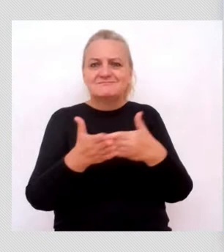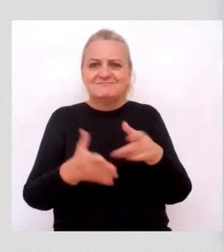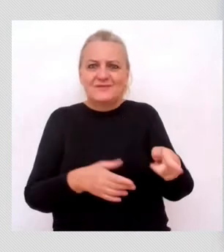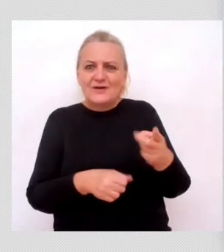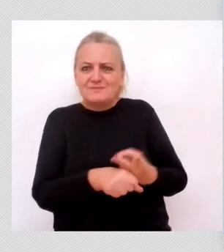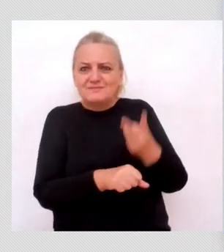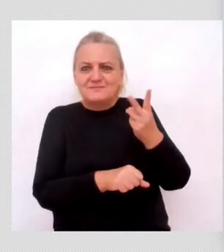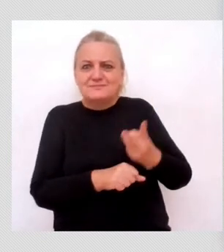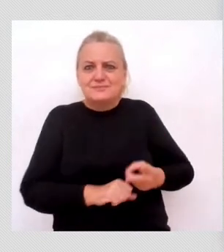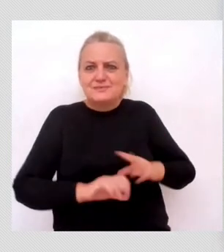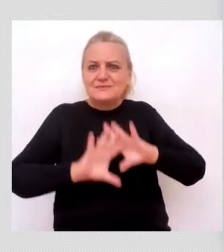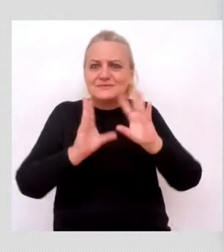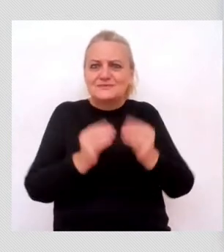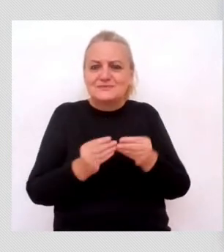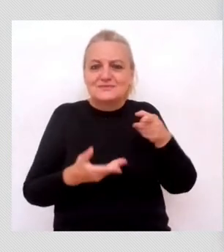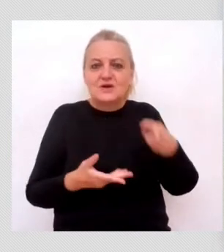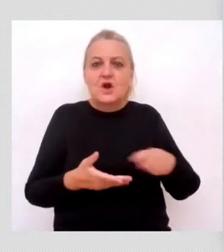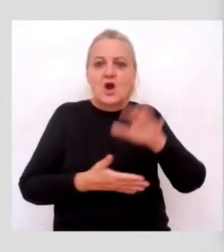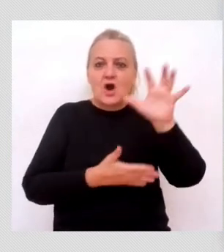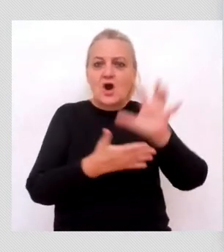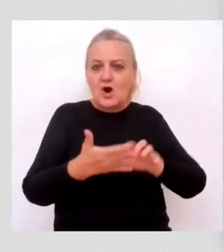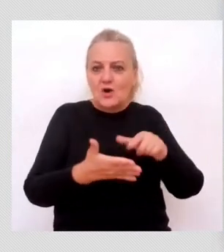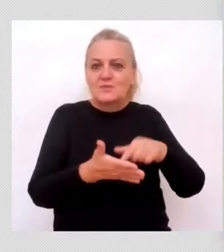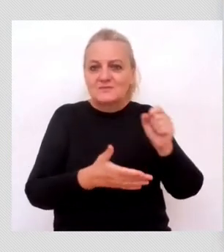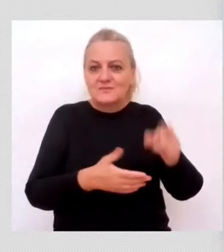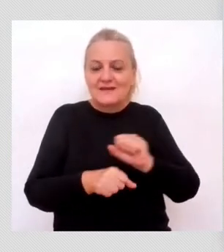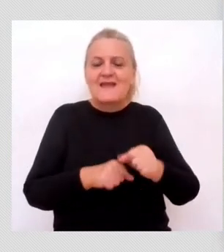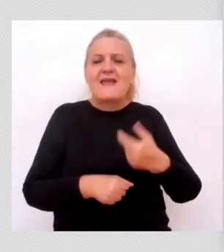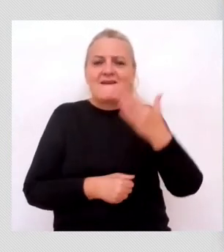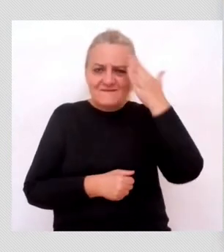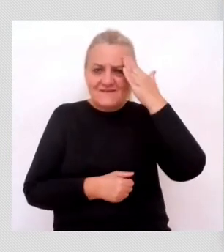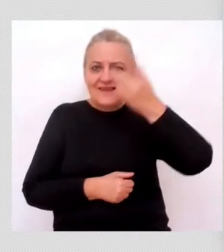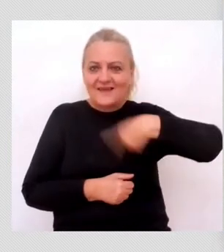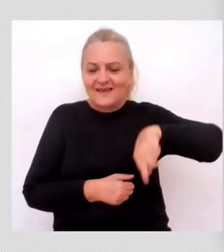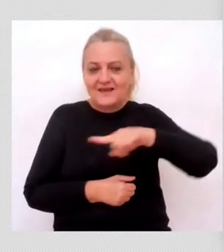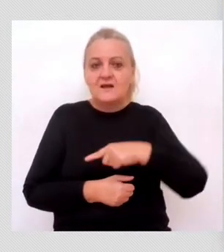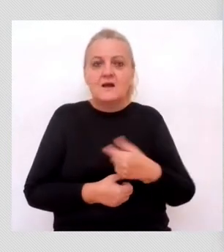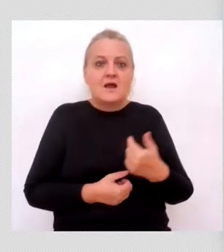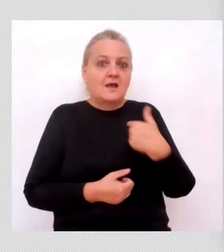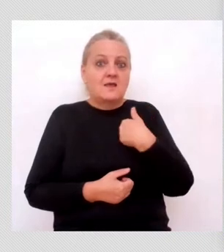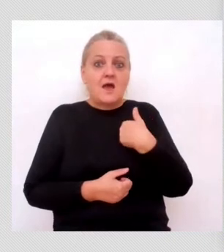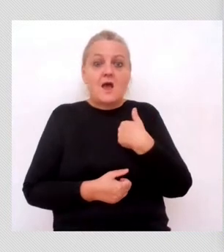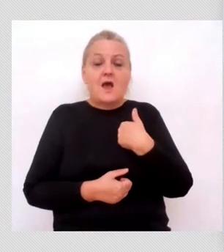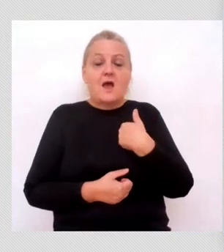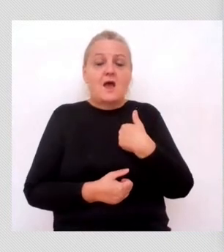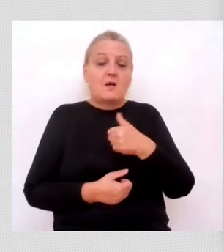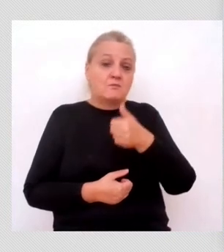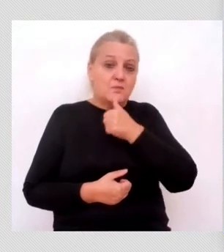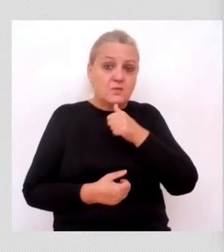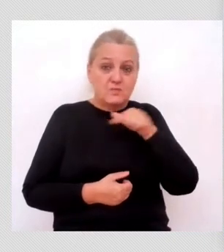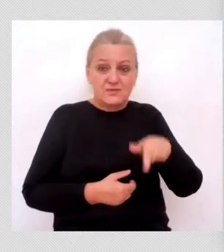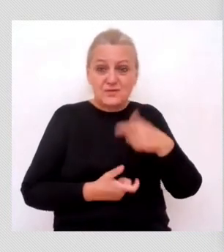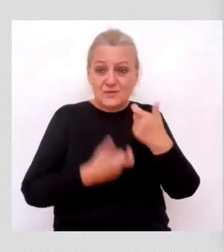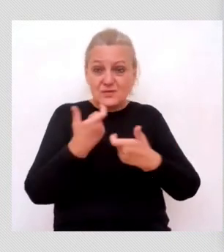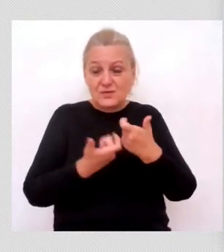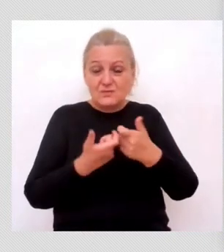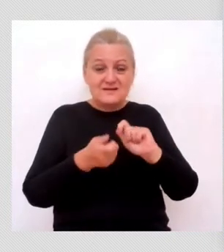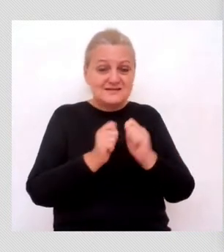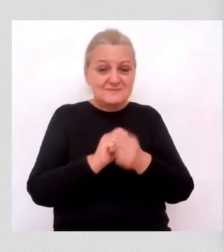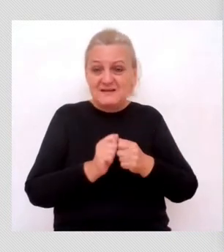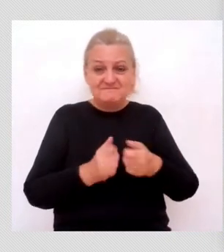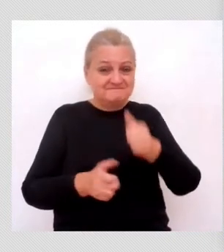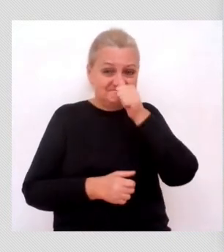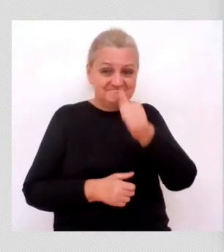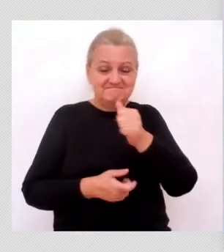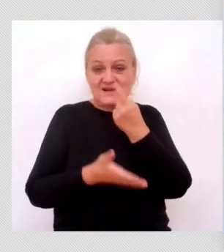które są opisane w tekście i o których wiemy, to ja bym w ogóle nie podejmował trudu, żeby to zrobić, bo to się nie uda po prostu. To